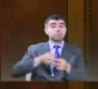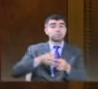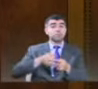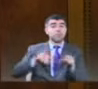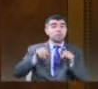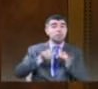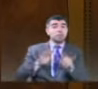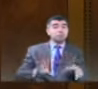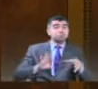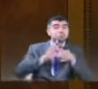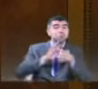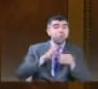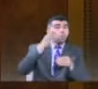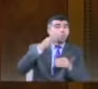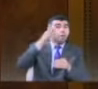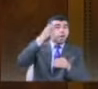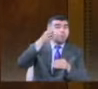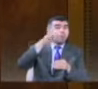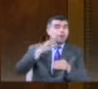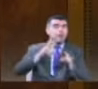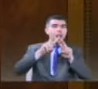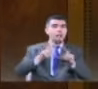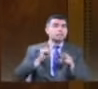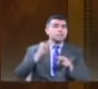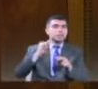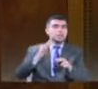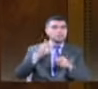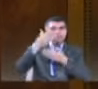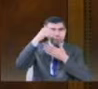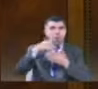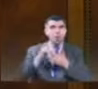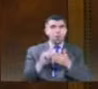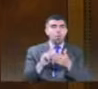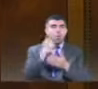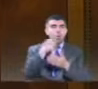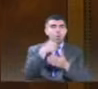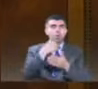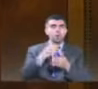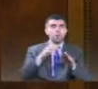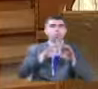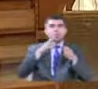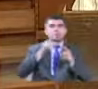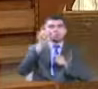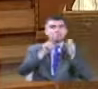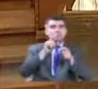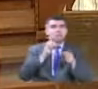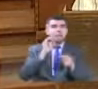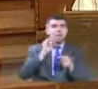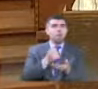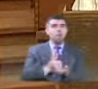أن يحكم شراكاتنا المستقبلية حرصاً على المصالح العليا لوطننا وشعبنا. سيدنا انتهى